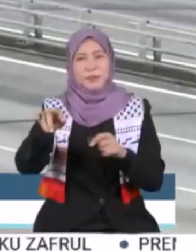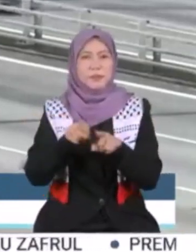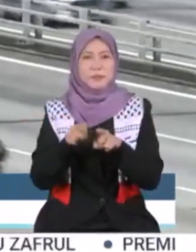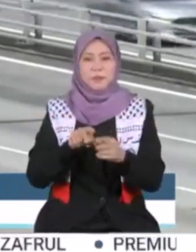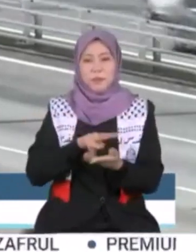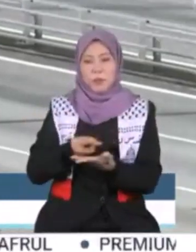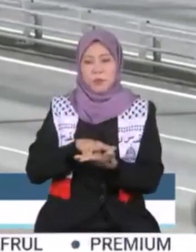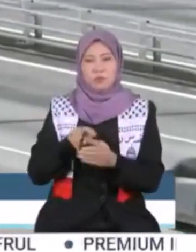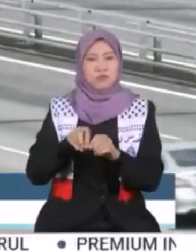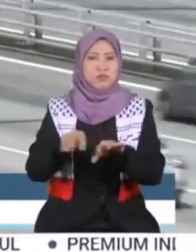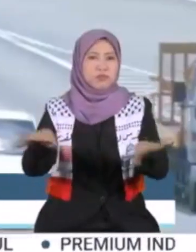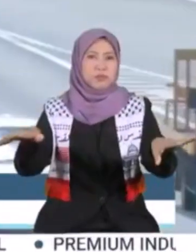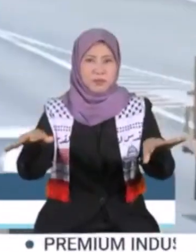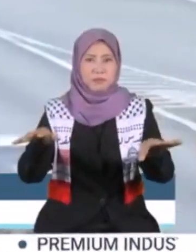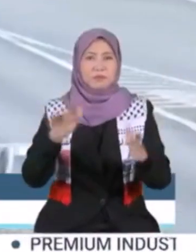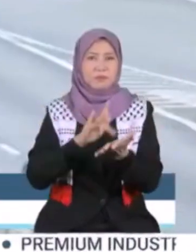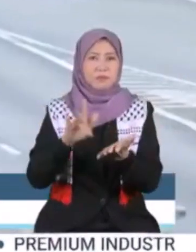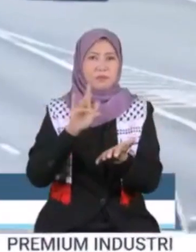media sosial.